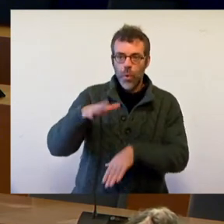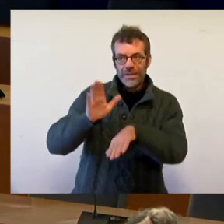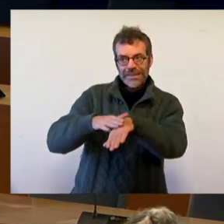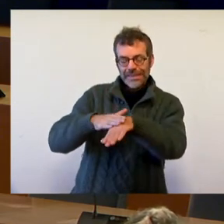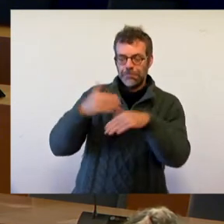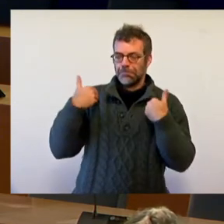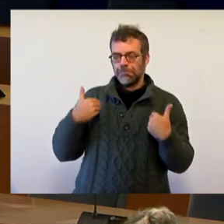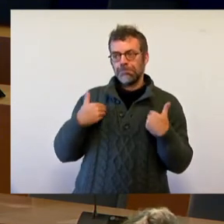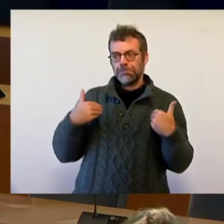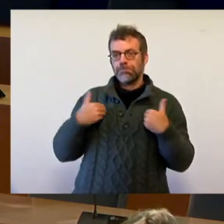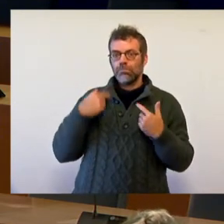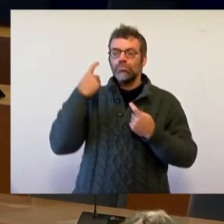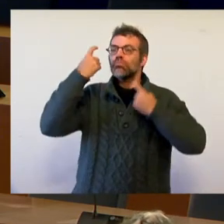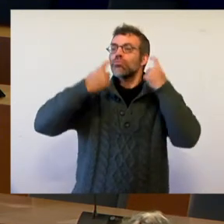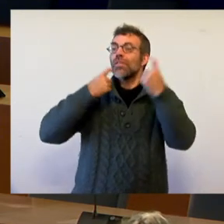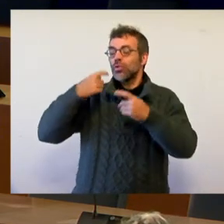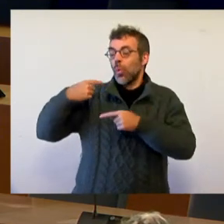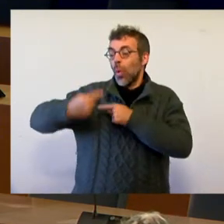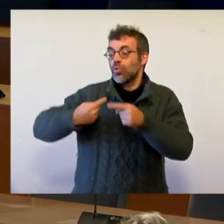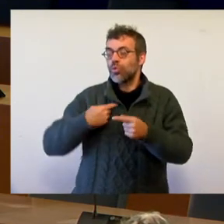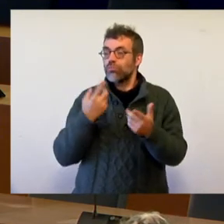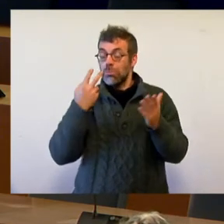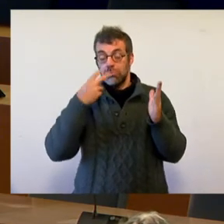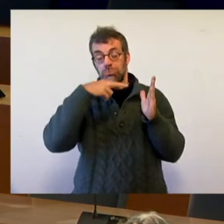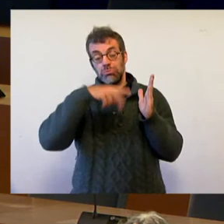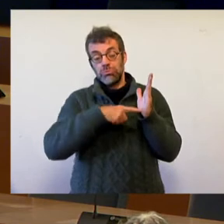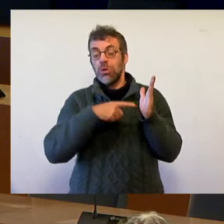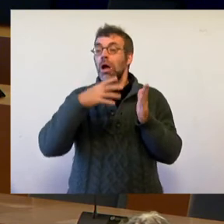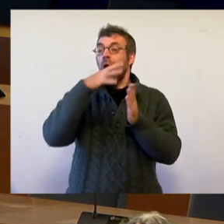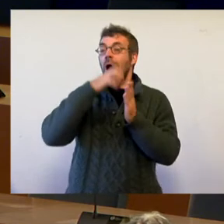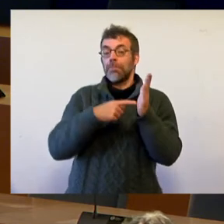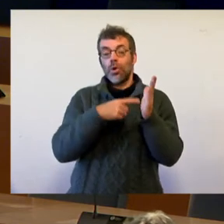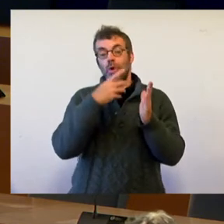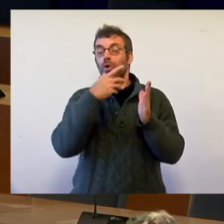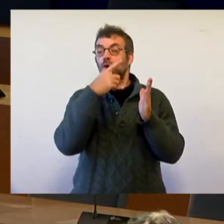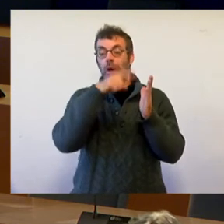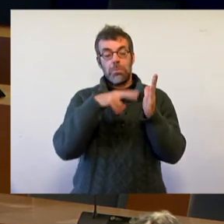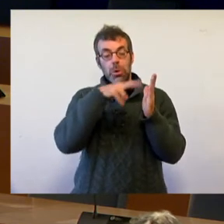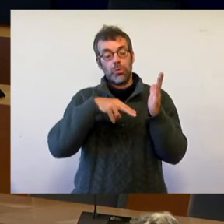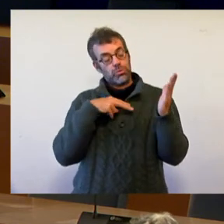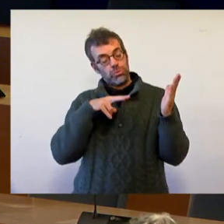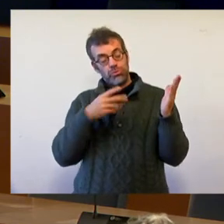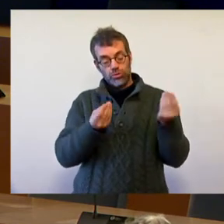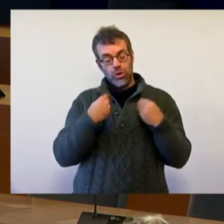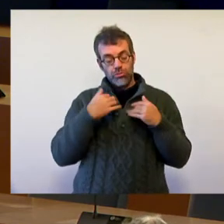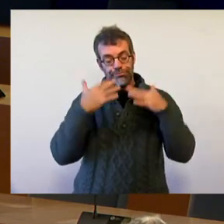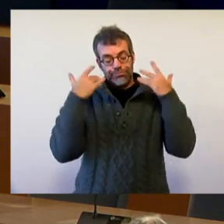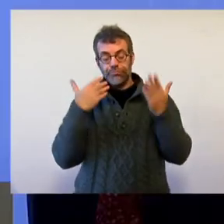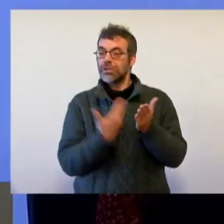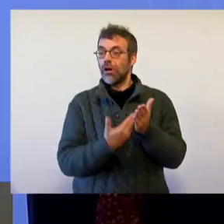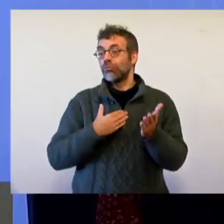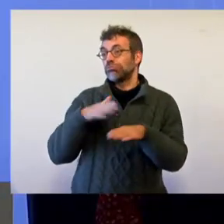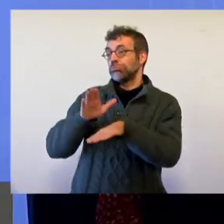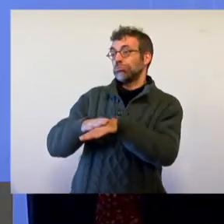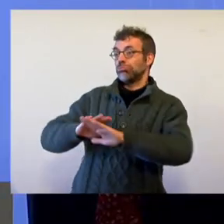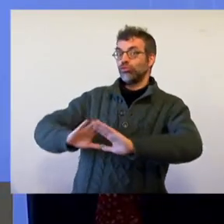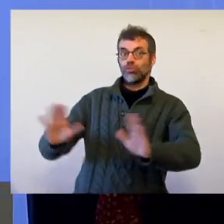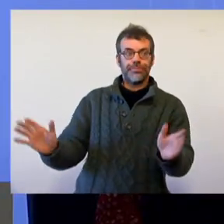réflexions que m'ont inspiré le rapport que vous avez écrit. Je vous remercie.